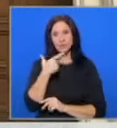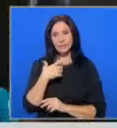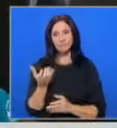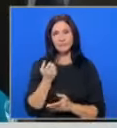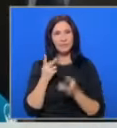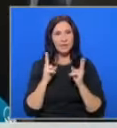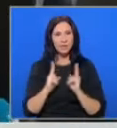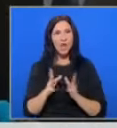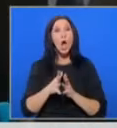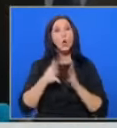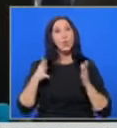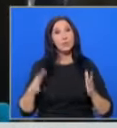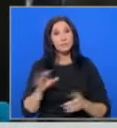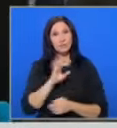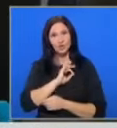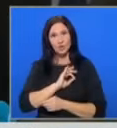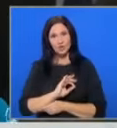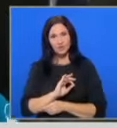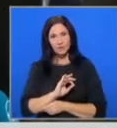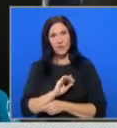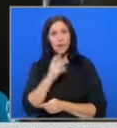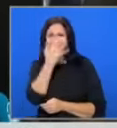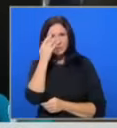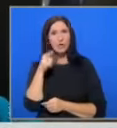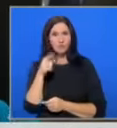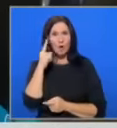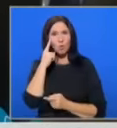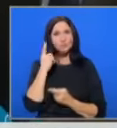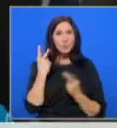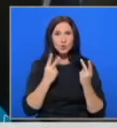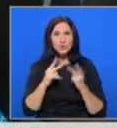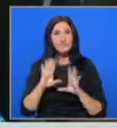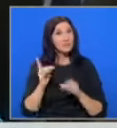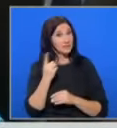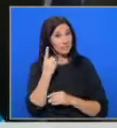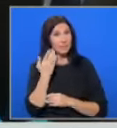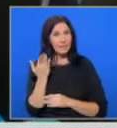взима решение. Огромни са шансовете. Мисля, че това го осъзнават и самите те.